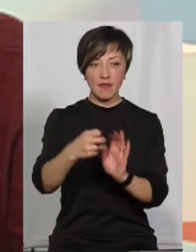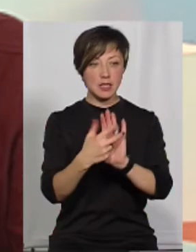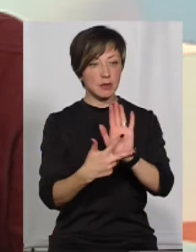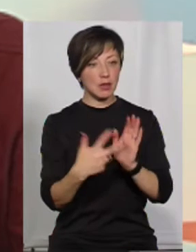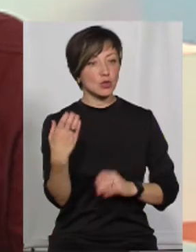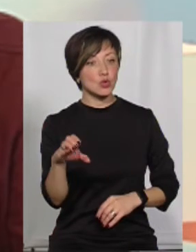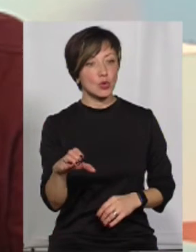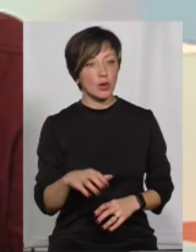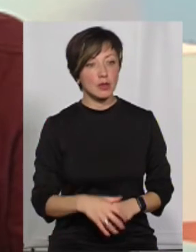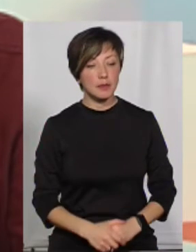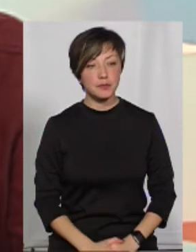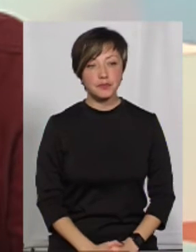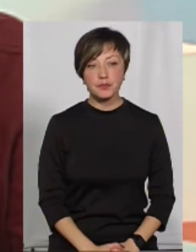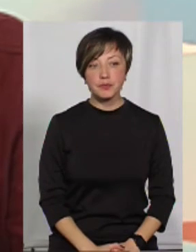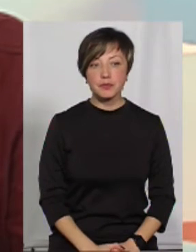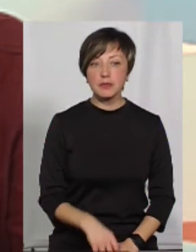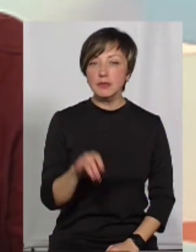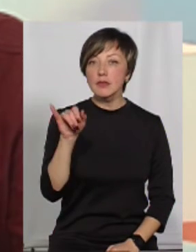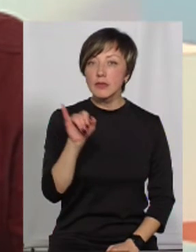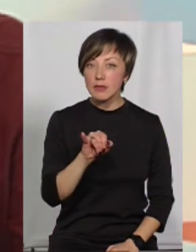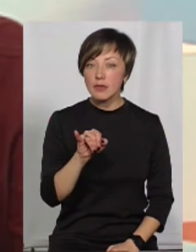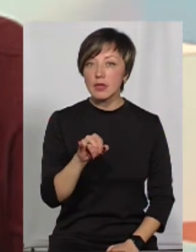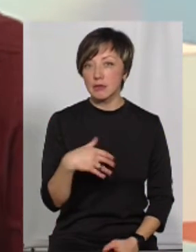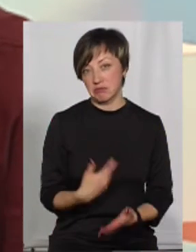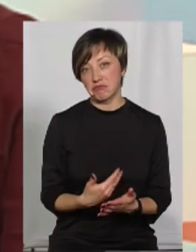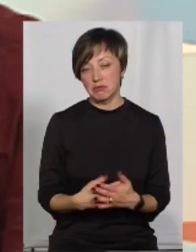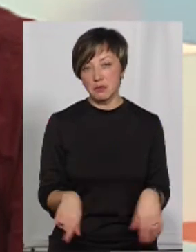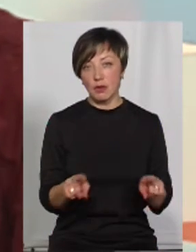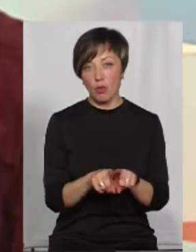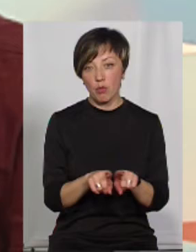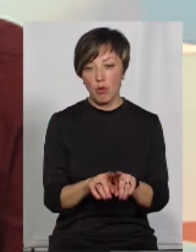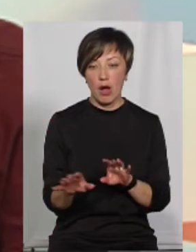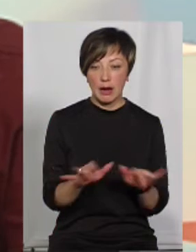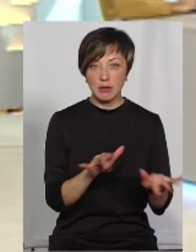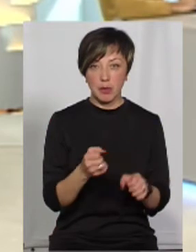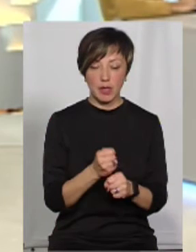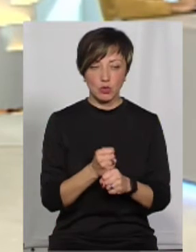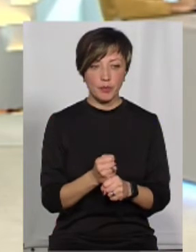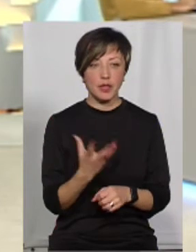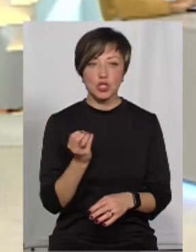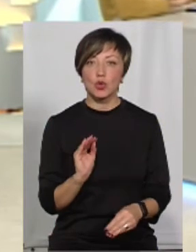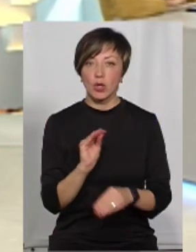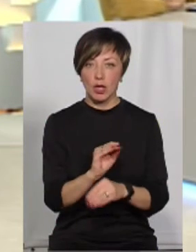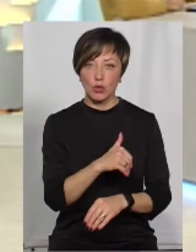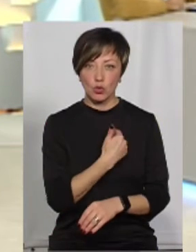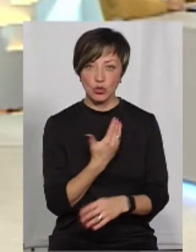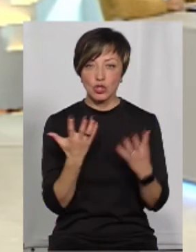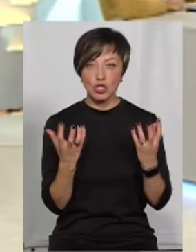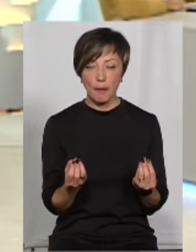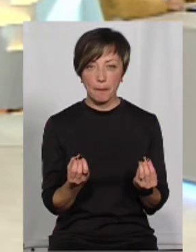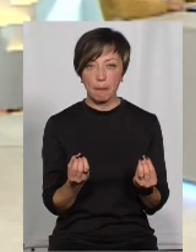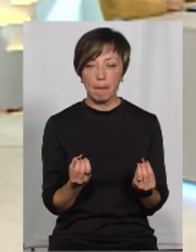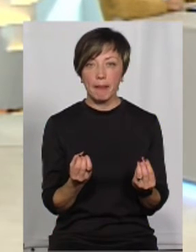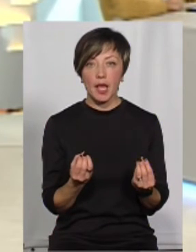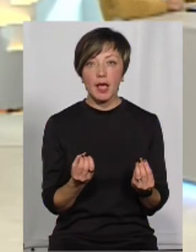17-го століття. І, власне кажучи, от десь в такому ритмі і працюємо. Так, я хочу ще додати, що, до